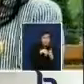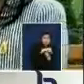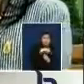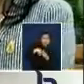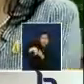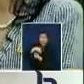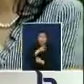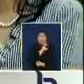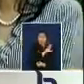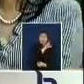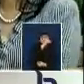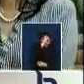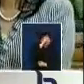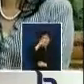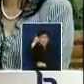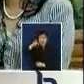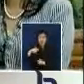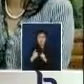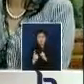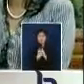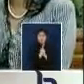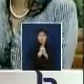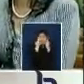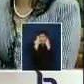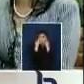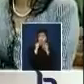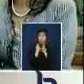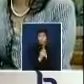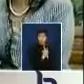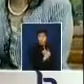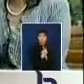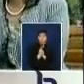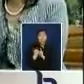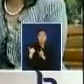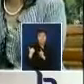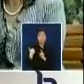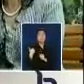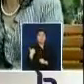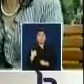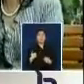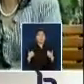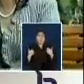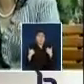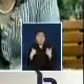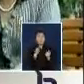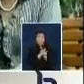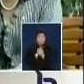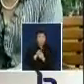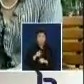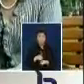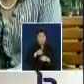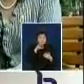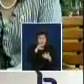เขามาคุยอะไรบ้างแล้วก็ถือว่าประสบความสำเร็จหรือไม่อย่างไรคะ ก็ส่วนใหญ่แล้วนะคะนักธุรกิ